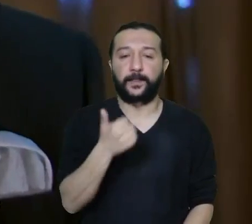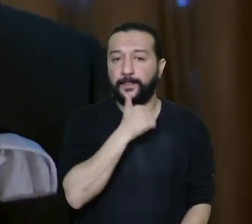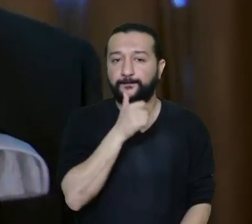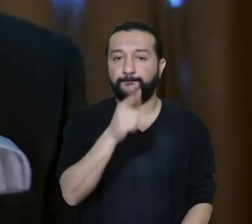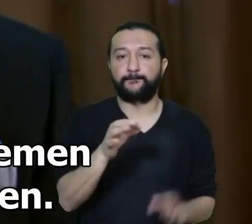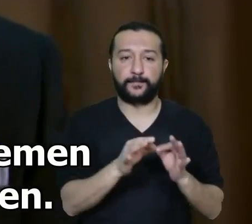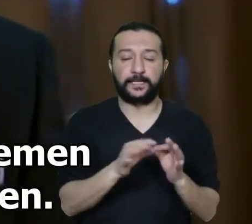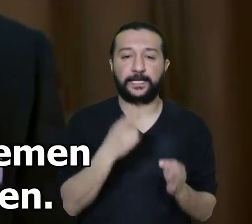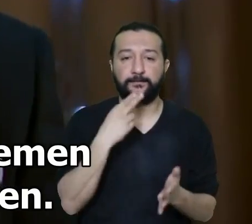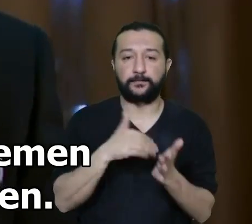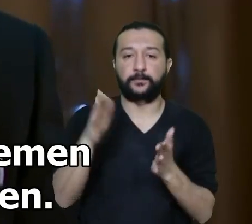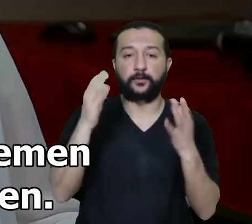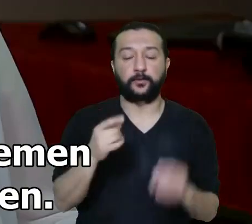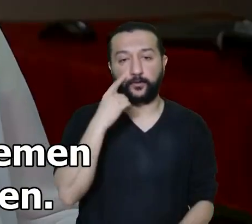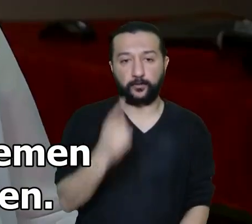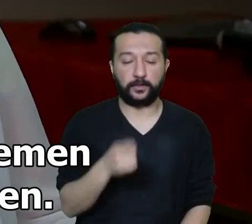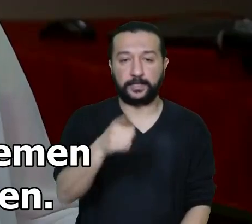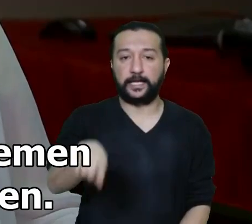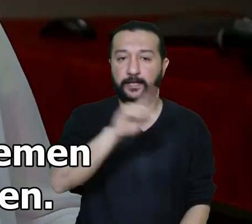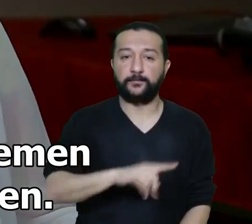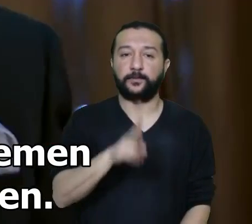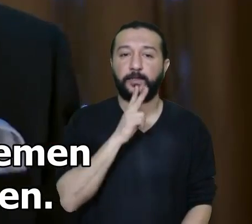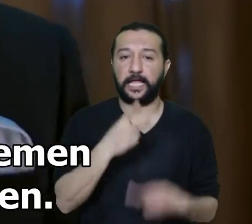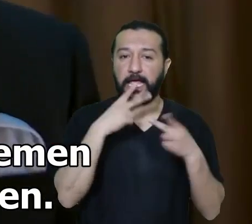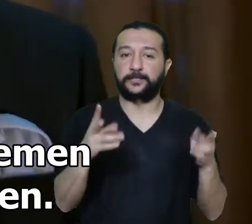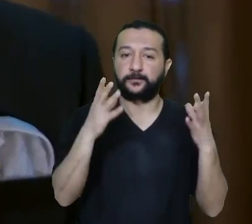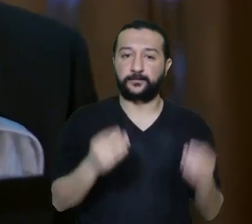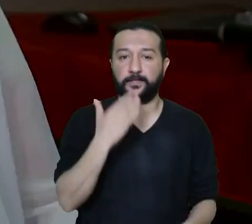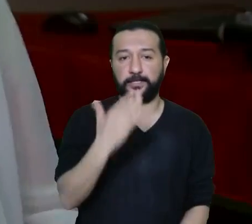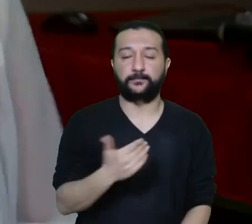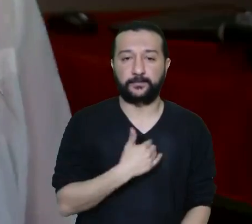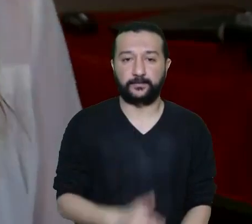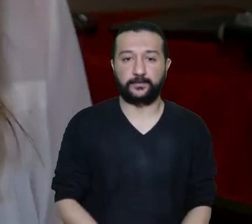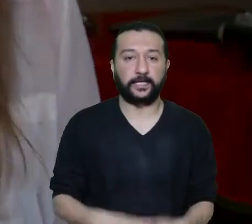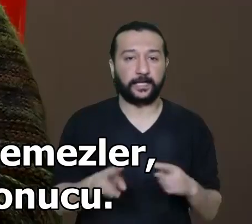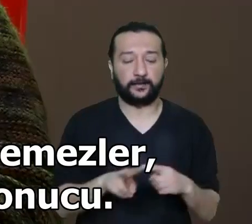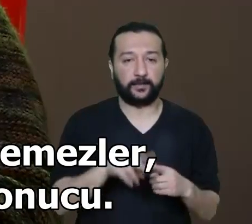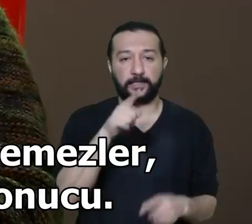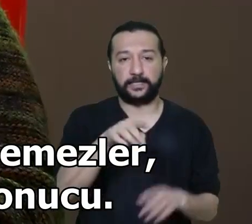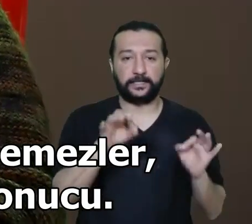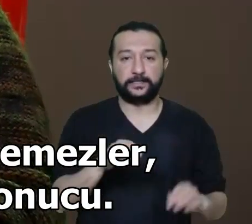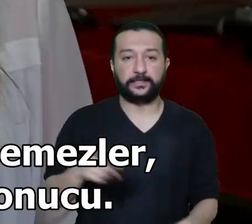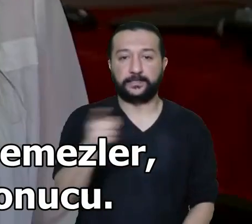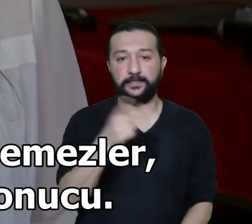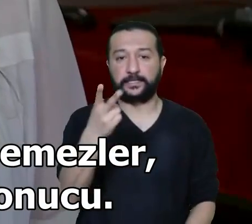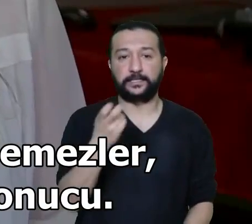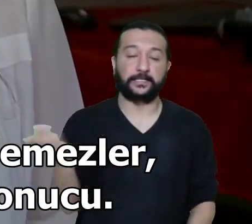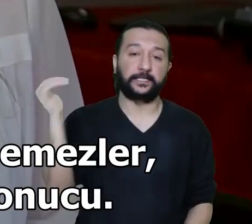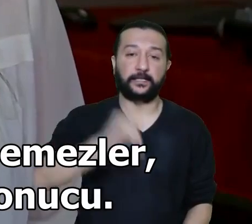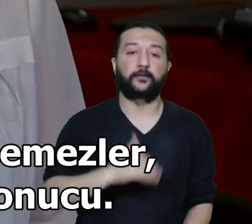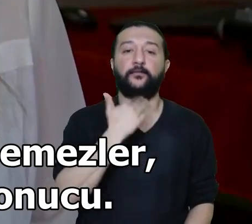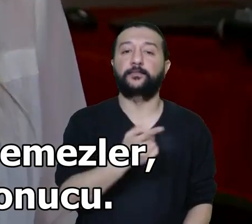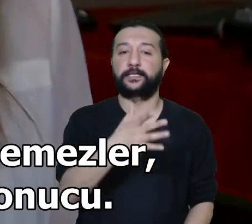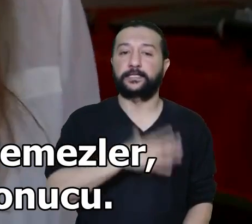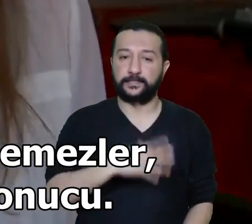Efendim Biricik Hanım diskalifiye olduğuna göre hemen sonuçlar açıklansın derim ben. Kemal'im, şimdi onlar 2 saatten önce